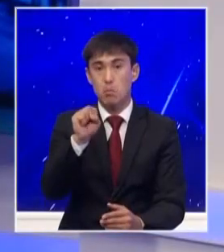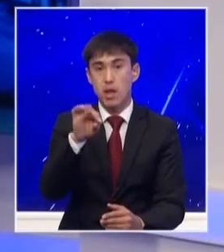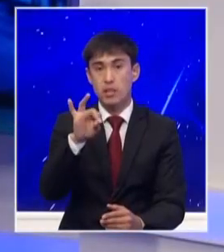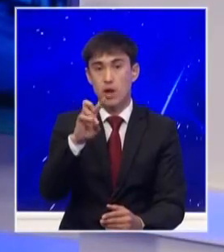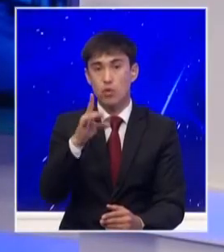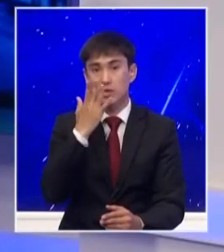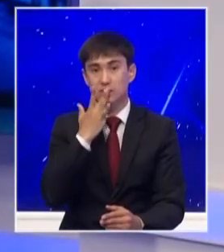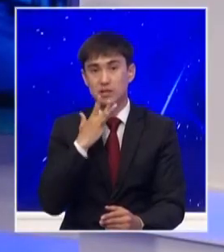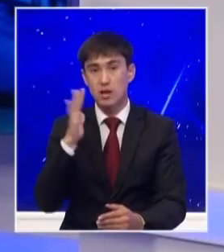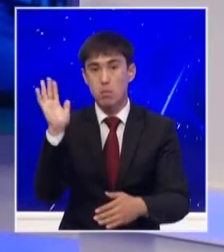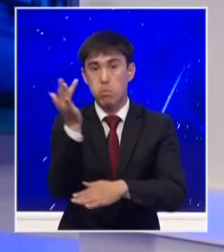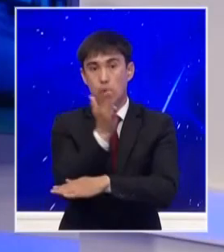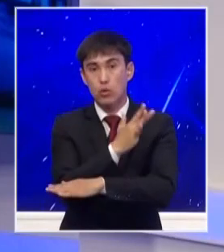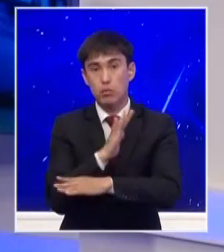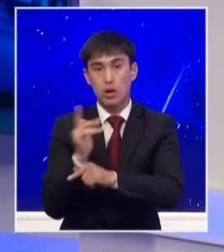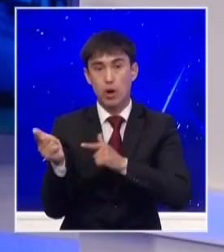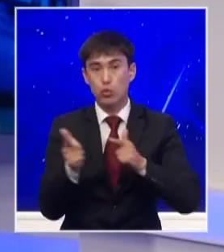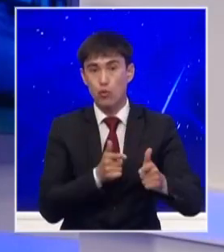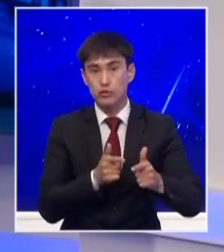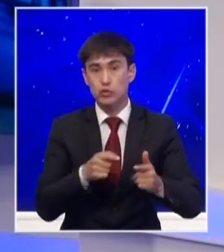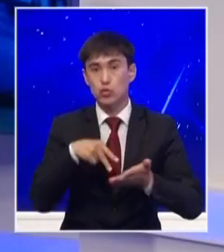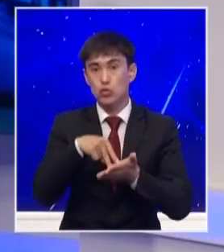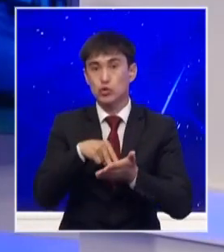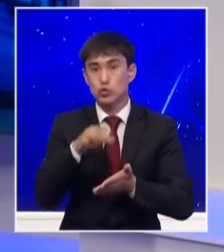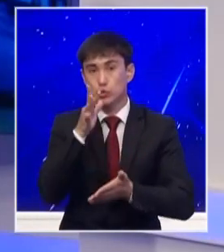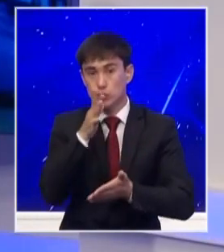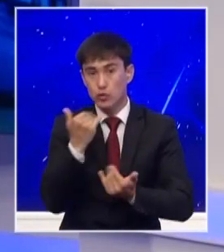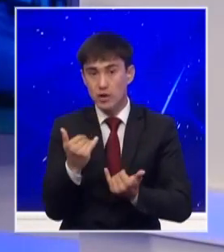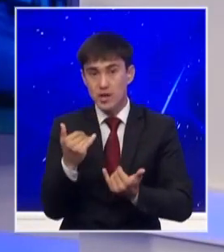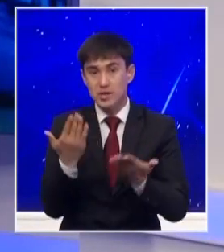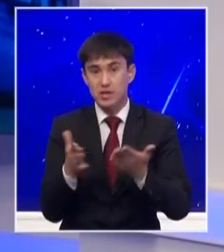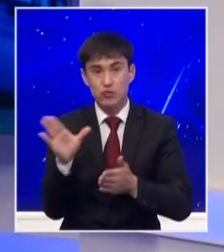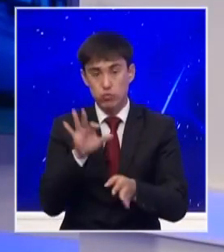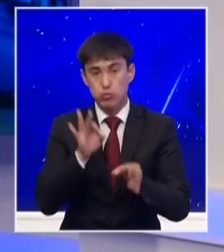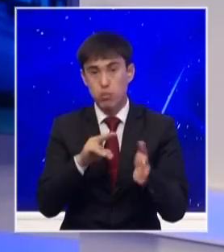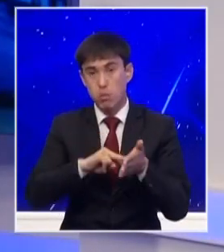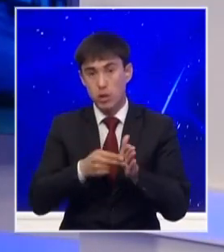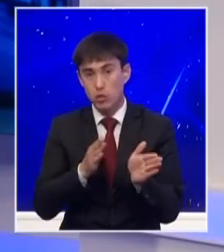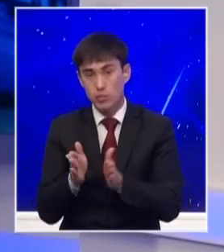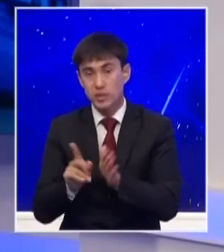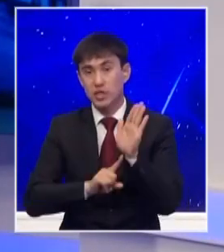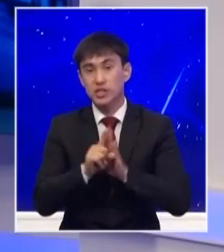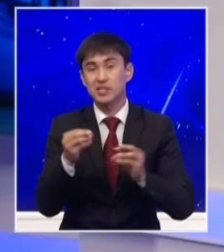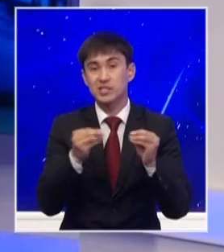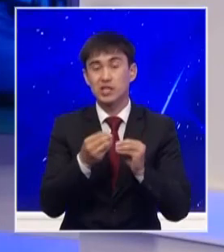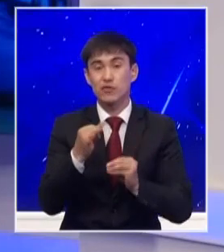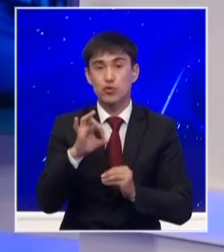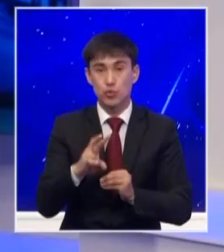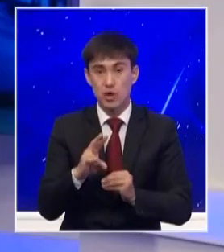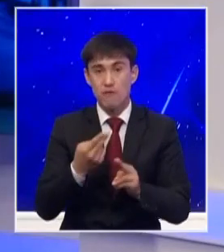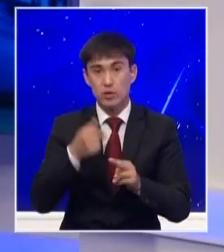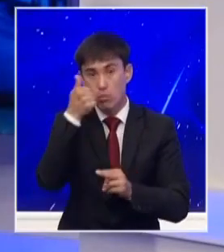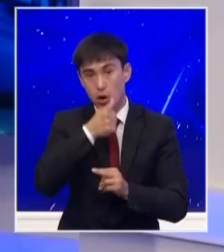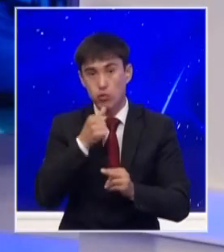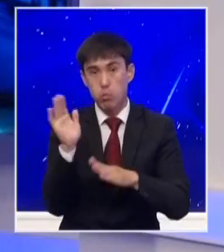Баянаульский национальный природный парк готовится к туристическому сезону. Если все пойдет по плану, он стартует 10 июня. В этом